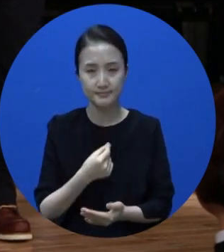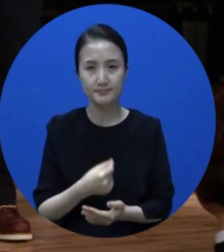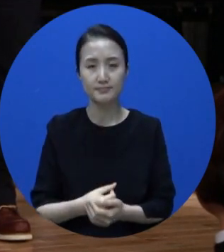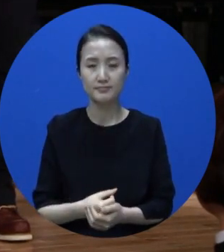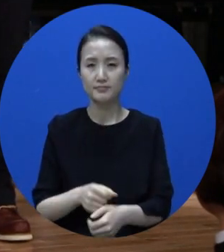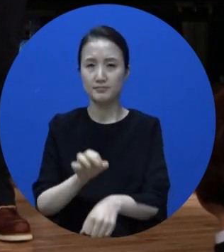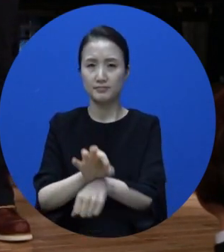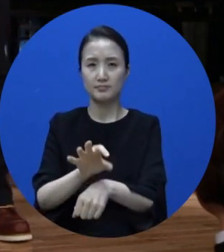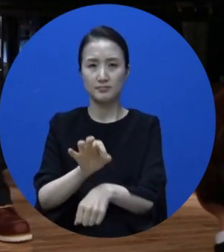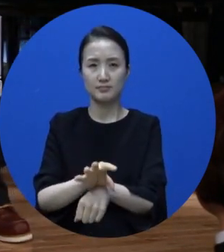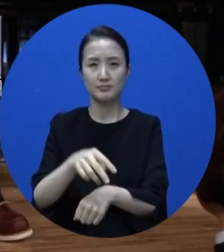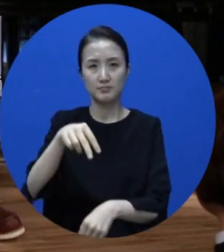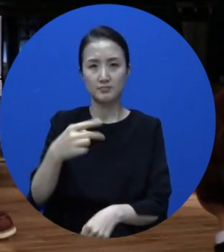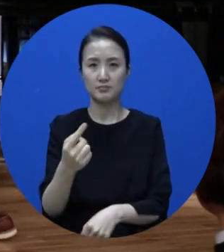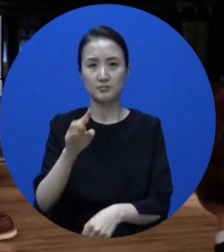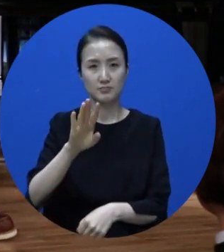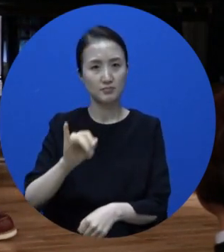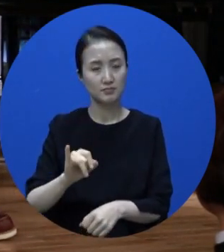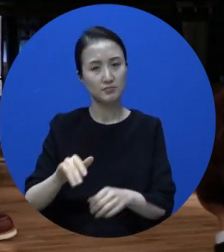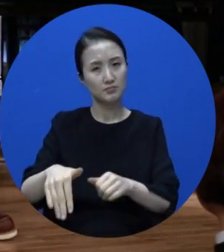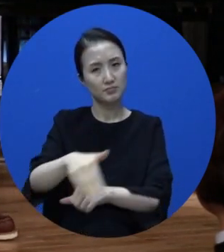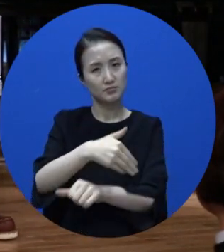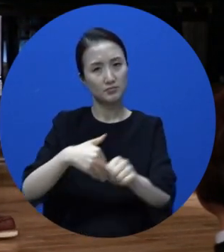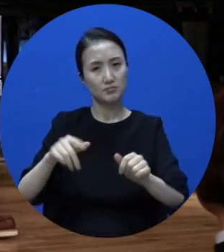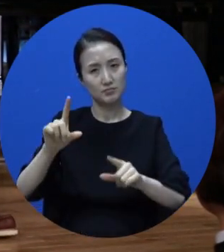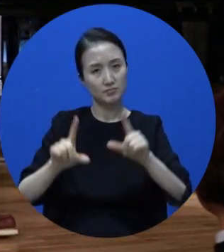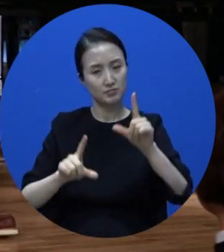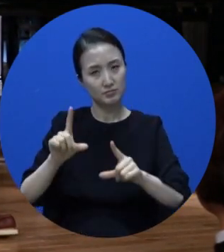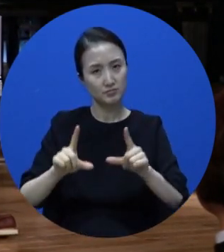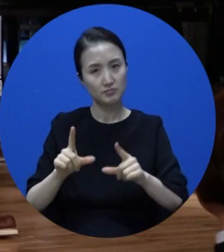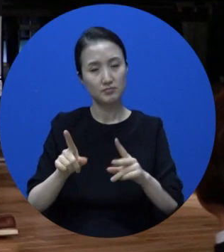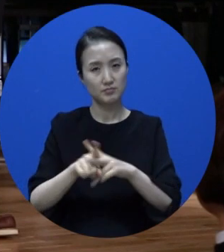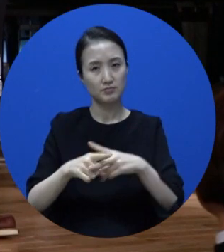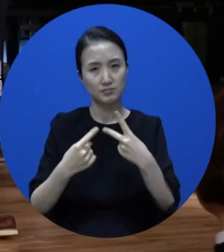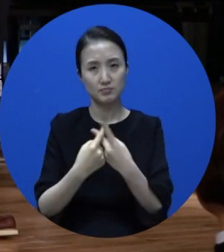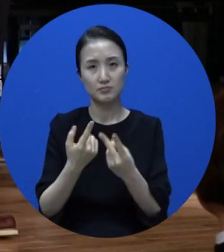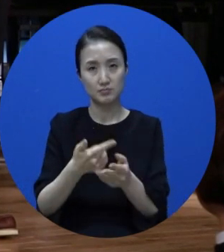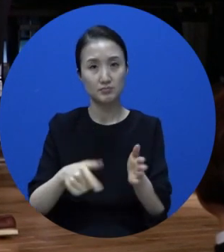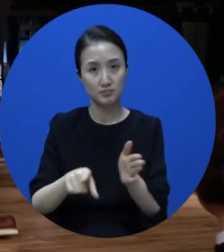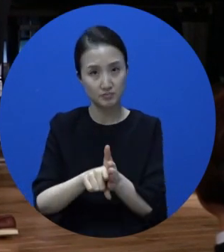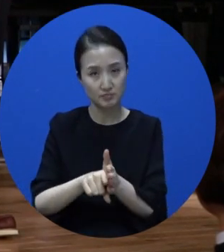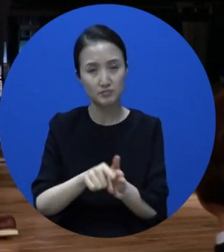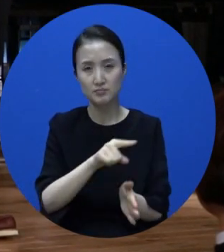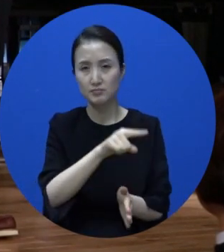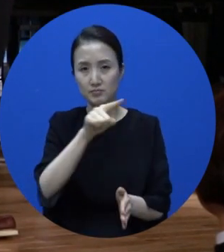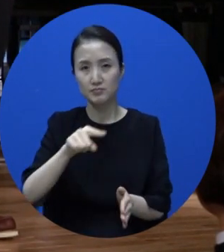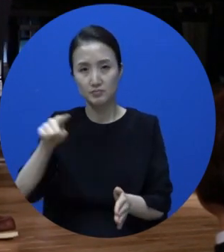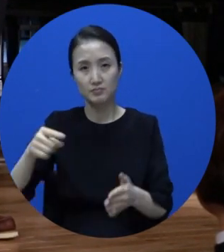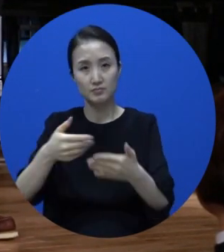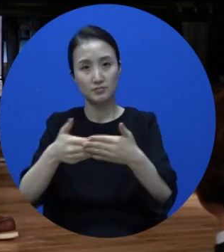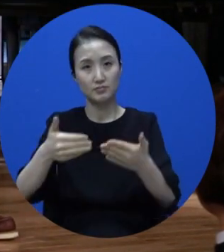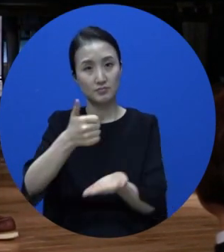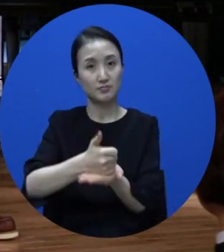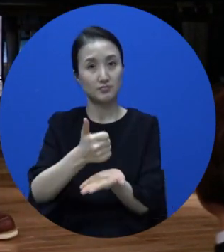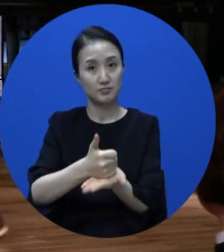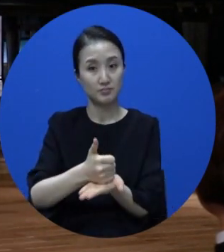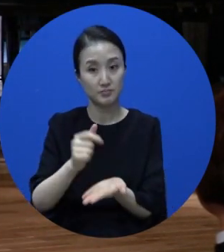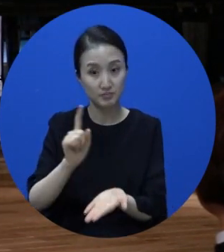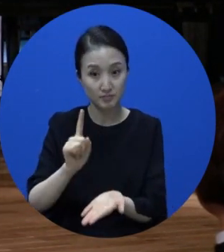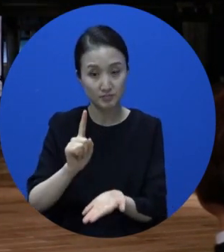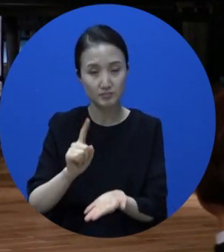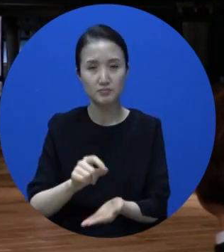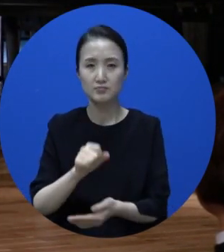볼 수 있는 구조적으로 소비가 어떻게 흐르는지 를 볼 수 있는 중요한 자 때 지표가 있는데요 그 지표를 따라해 봐